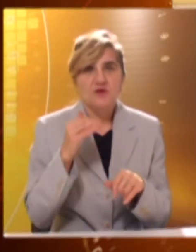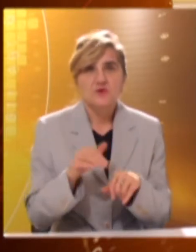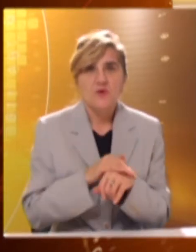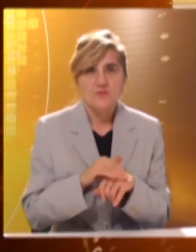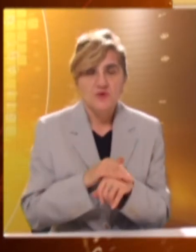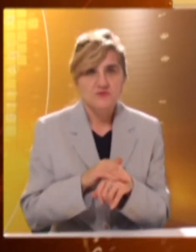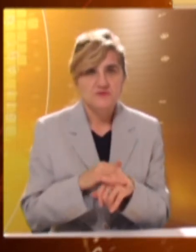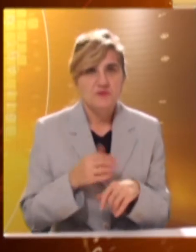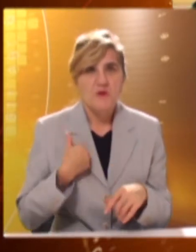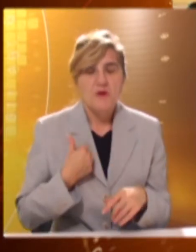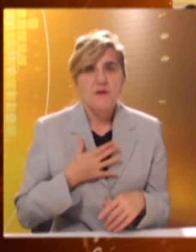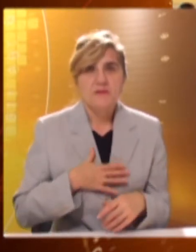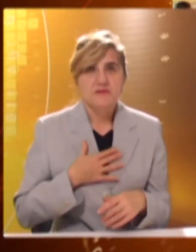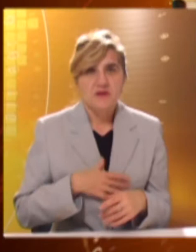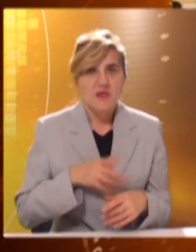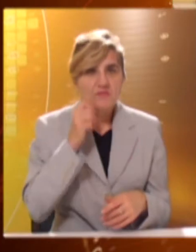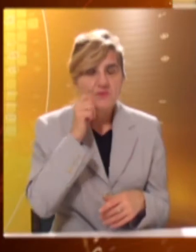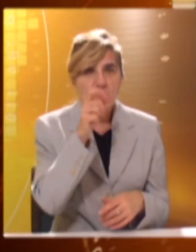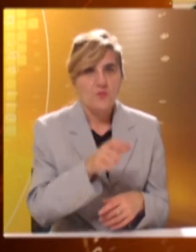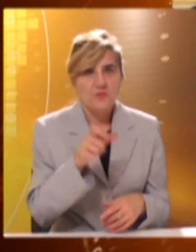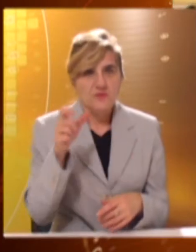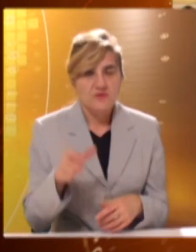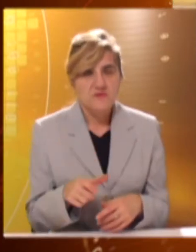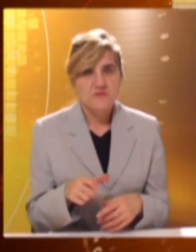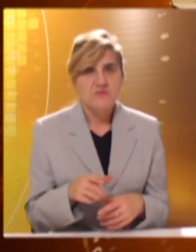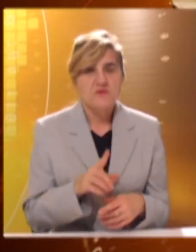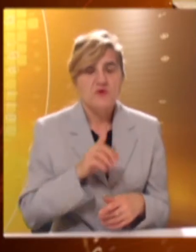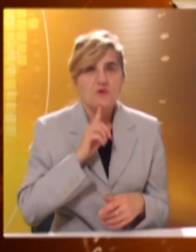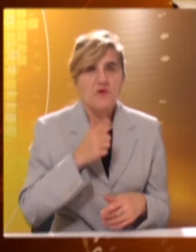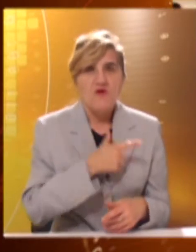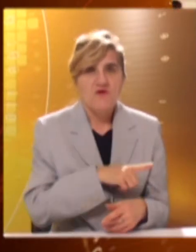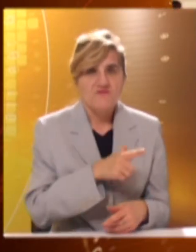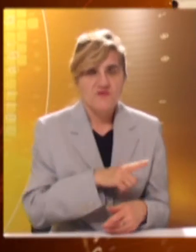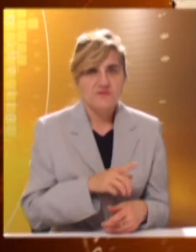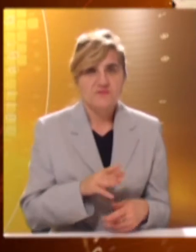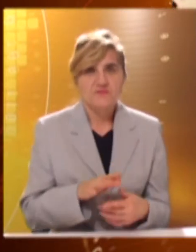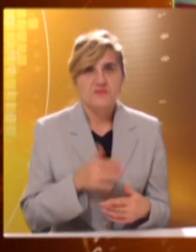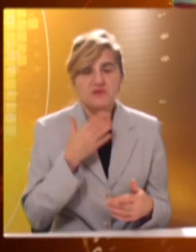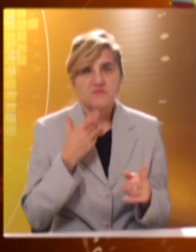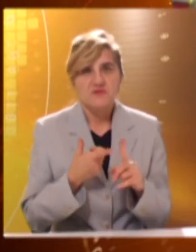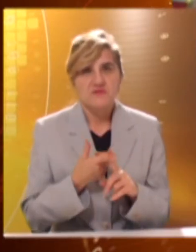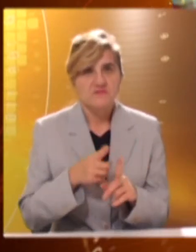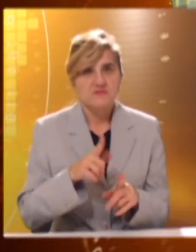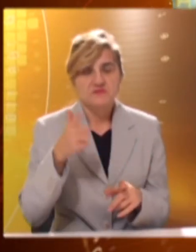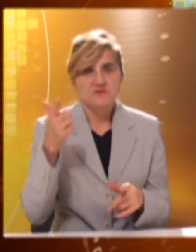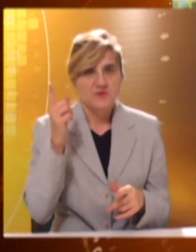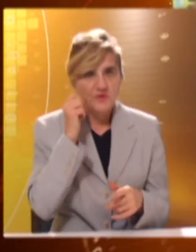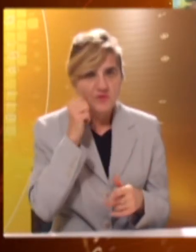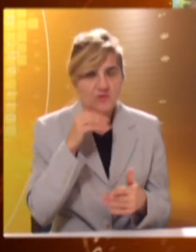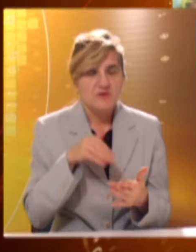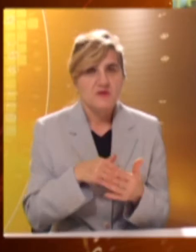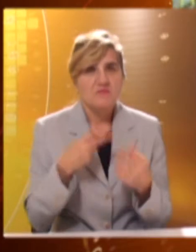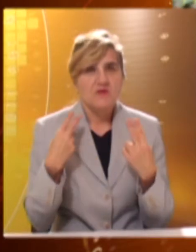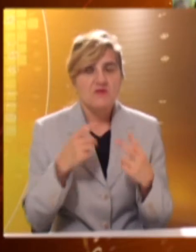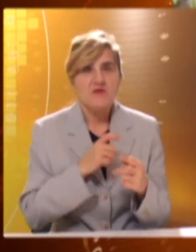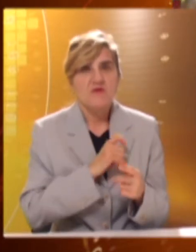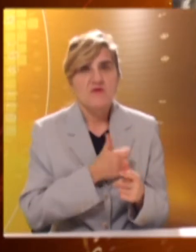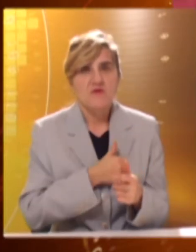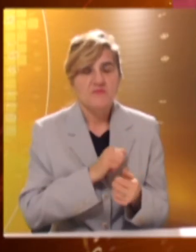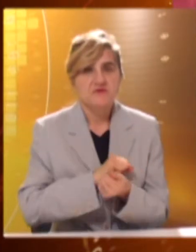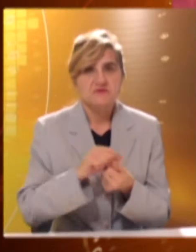opraštamo svojim dragim prijateljima, ljudima kojih volimo i koje poštujemo. Za mene je tolerancija ljubav prema